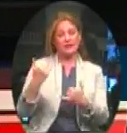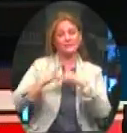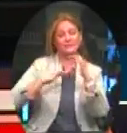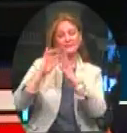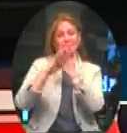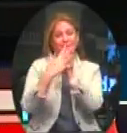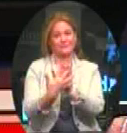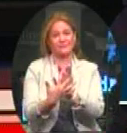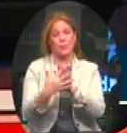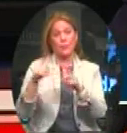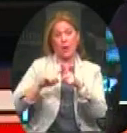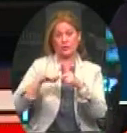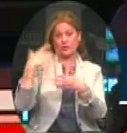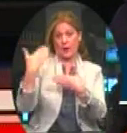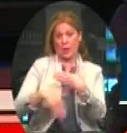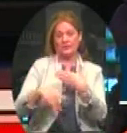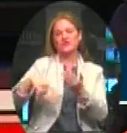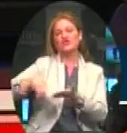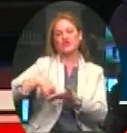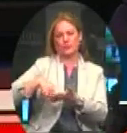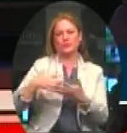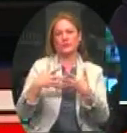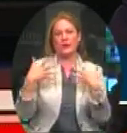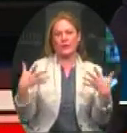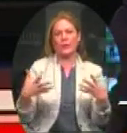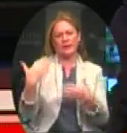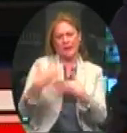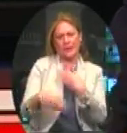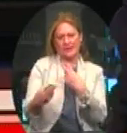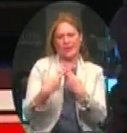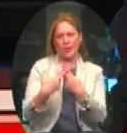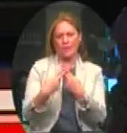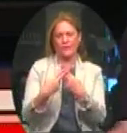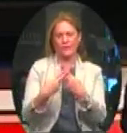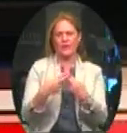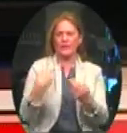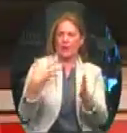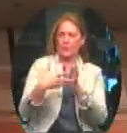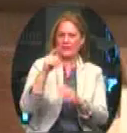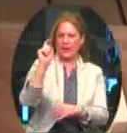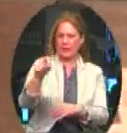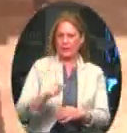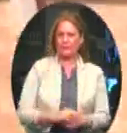בחודשים האחרונים מתקיים כאן בכנסת שיפוץ נרחב שיסתיים בקרוב. כתבנו צחי כהן יצא לבדוק.